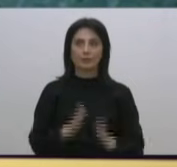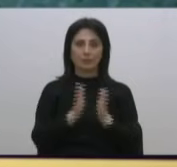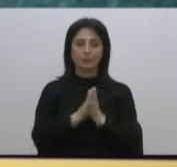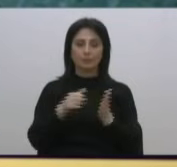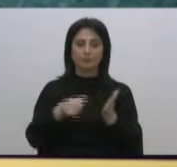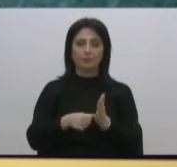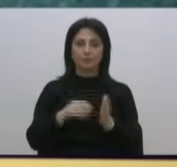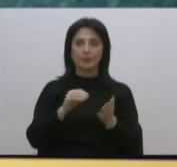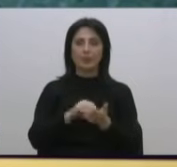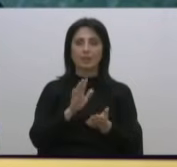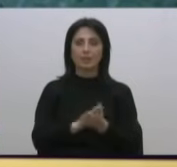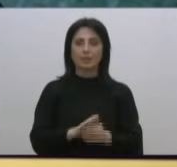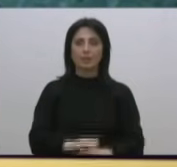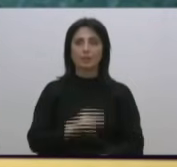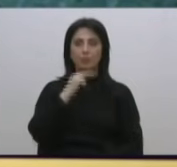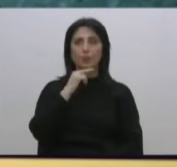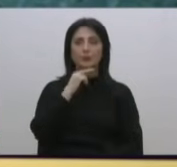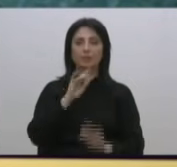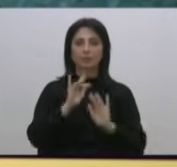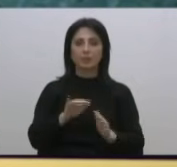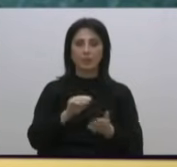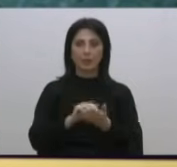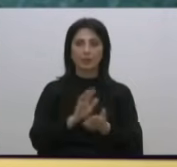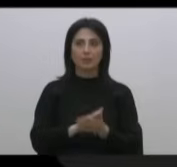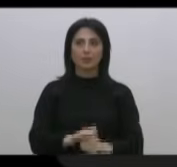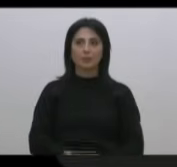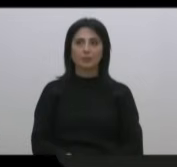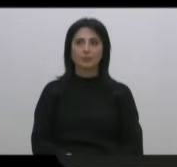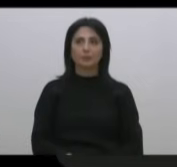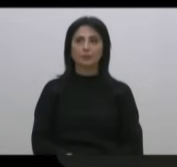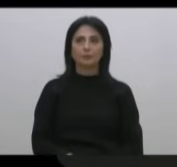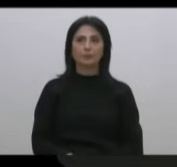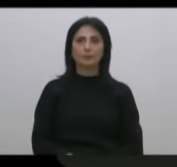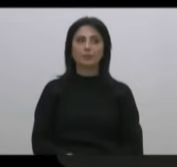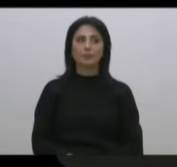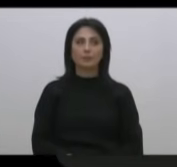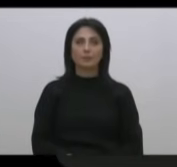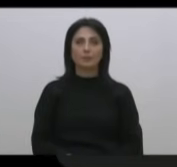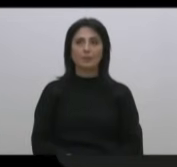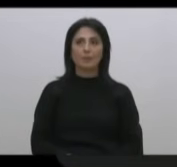გთხოვთ ჩართოთ რეგისტრაციის რეჟიმი. ყურადღება მიმდინარეობს რეგისტრაცია.